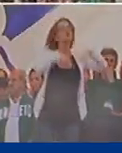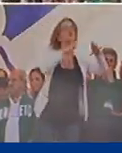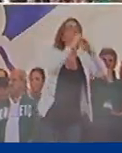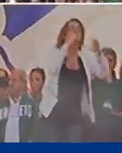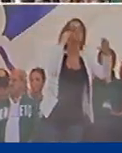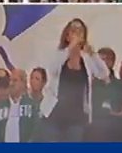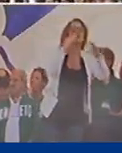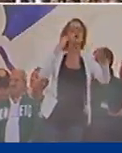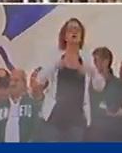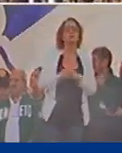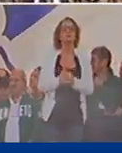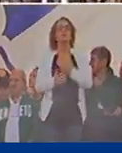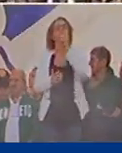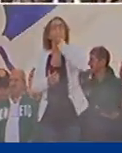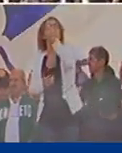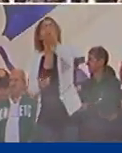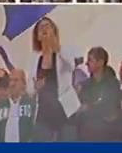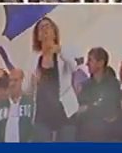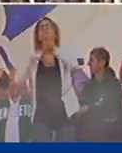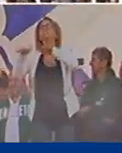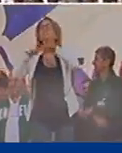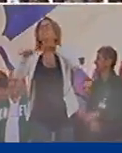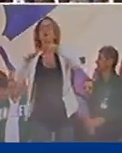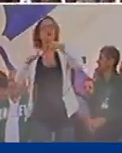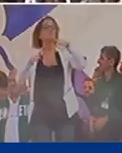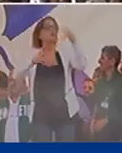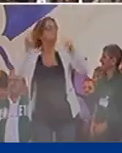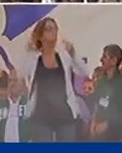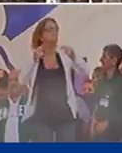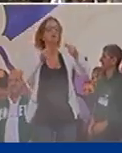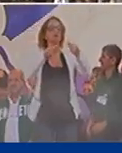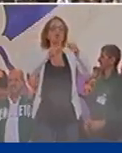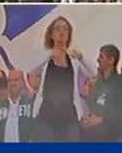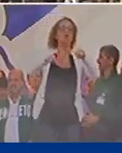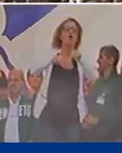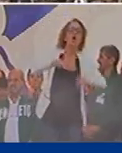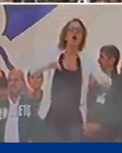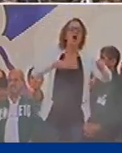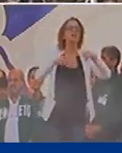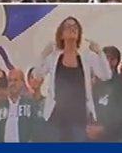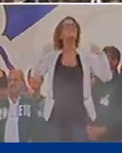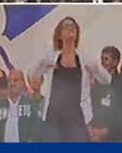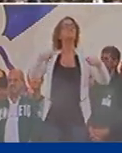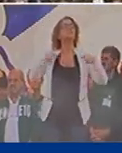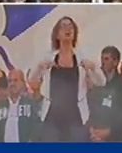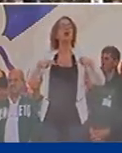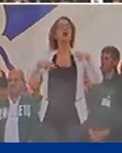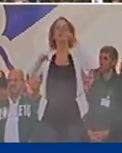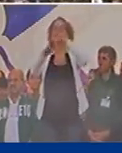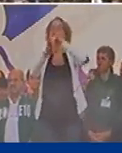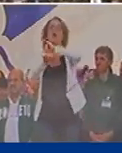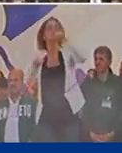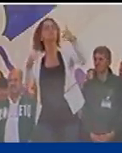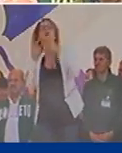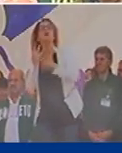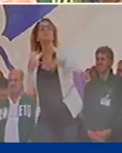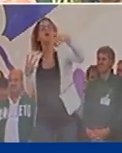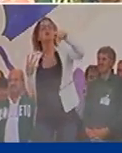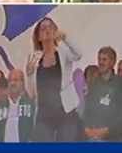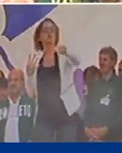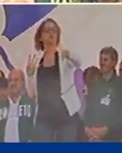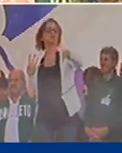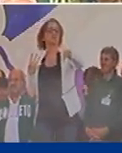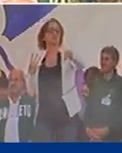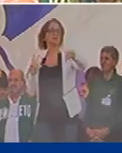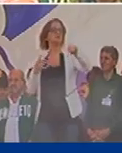pullman? Quanti militanti o amministratori locali nella vita non hanno mai visto il Prato di Pontida?